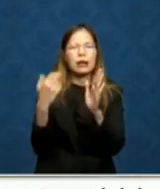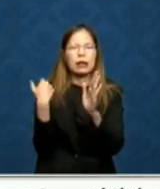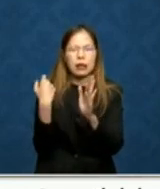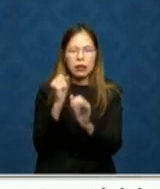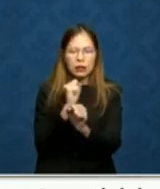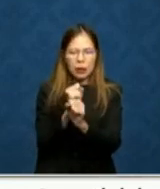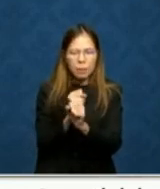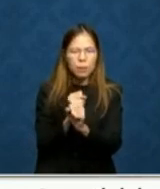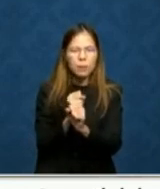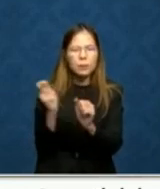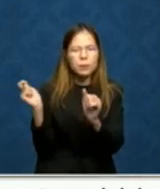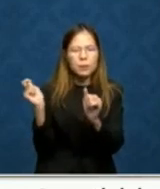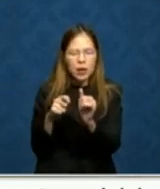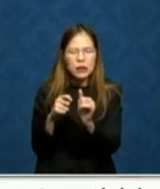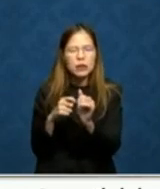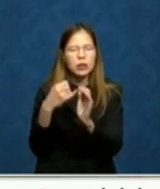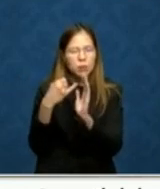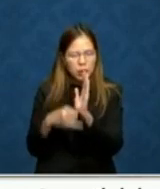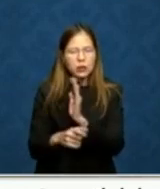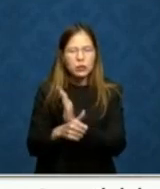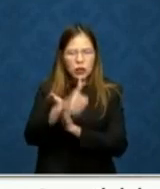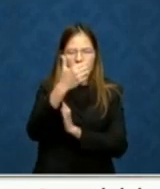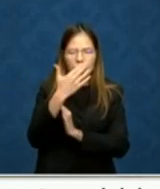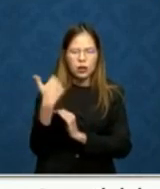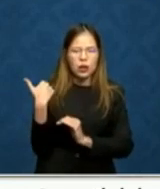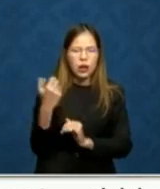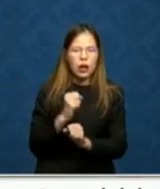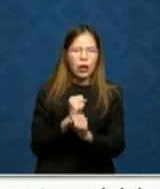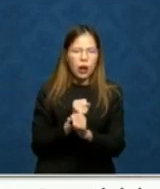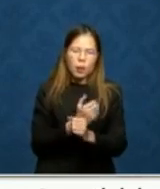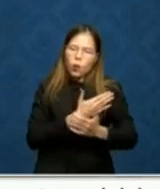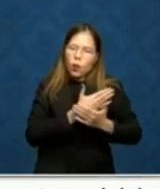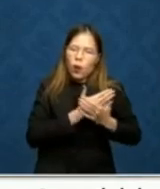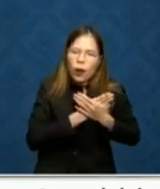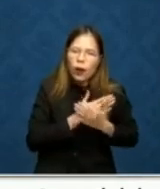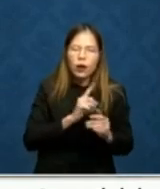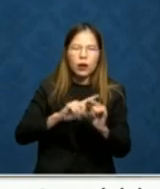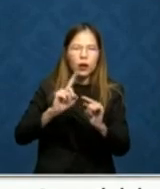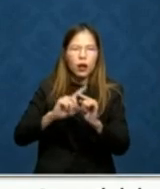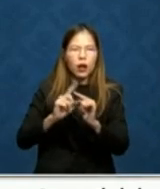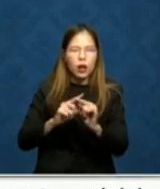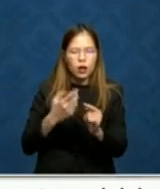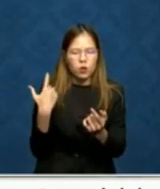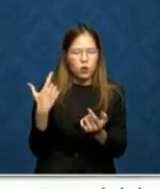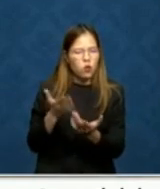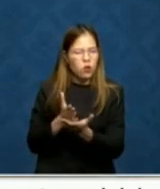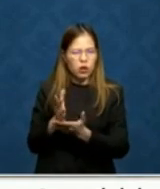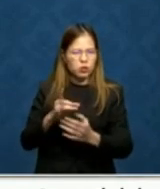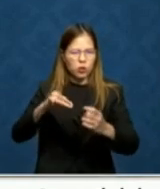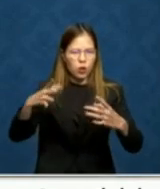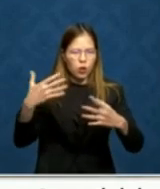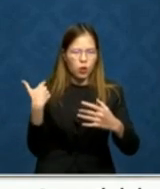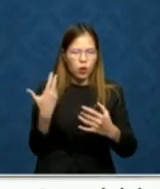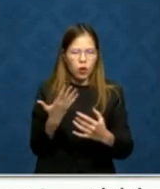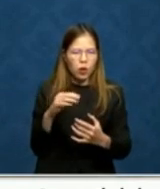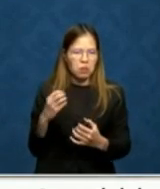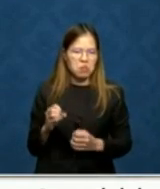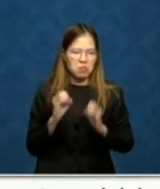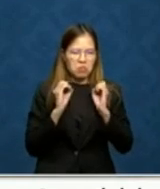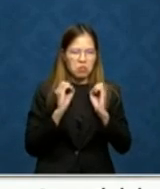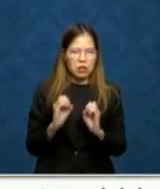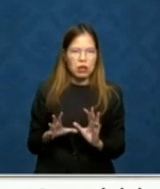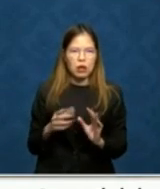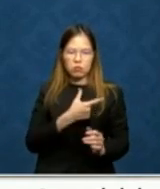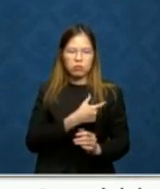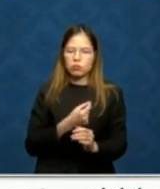านนอกจากการถูกติดตามเพราะความรักในฝั่งตรงข้ามนะคะก็มีการถูกติดตามเพราะความเกลียดชังเช่นเดีย